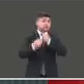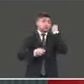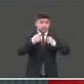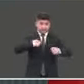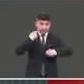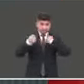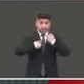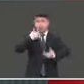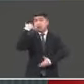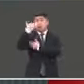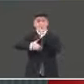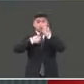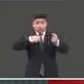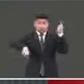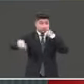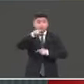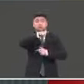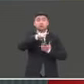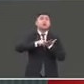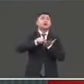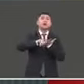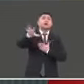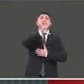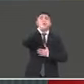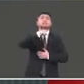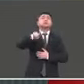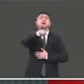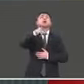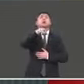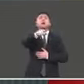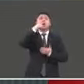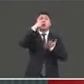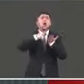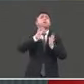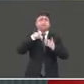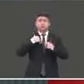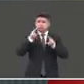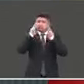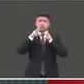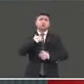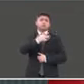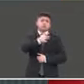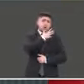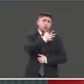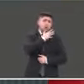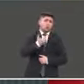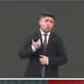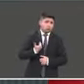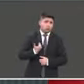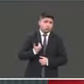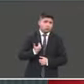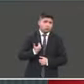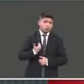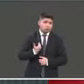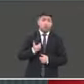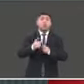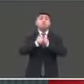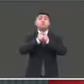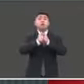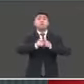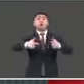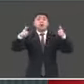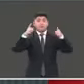beyanlara kimsenin itibar etmediğini zaten biliyoruz büyüyen